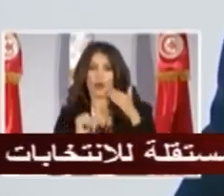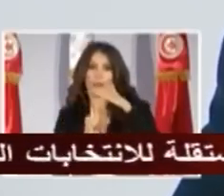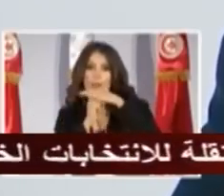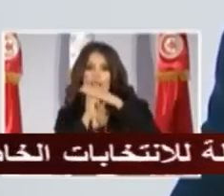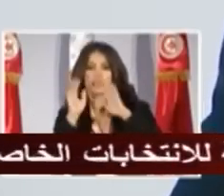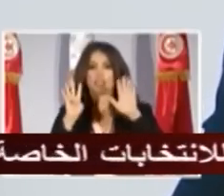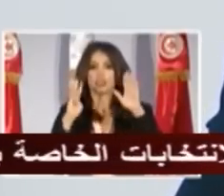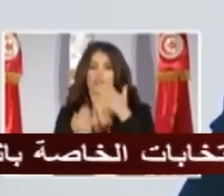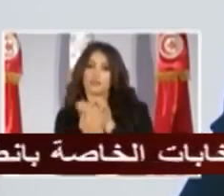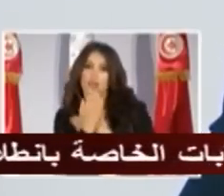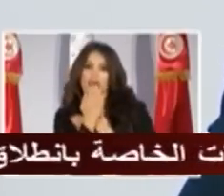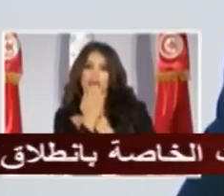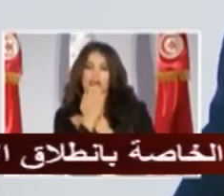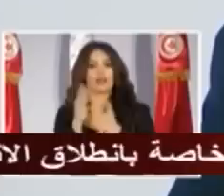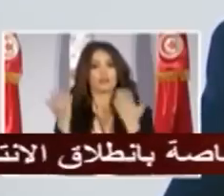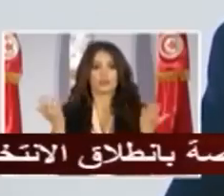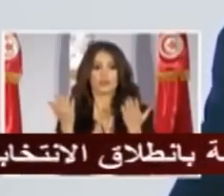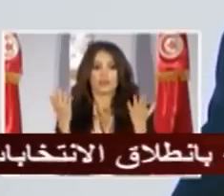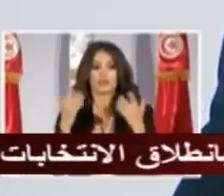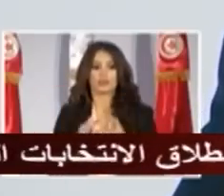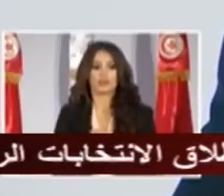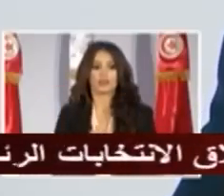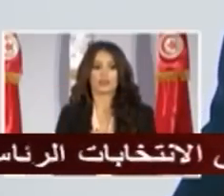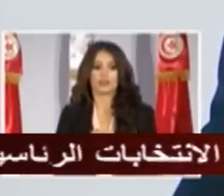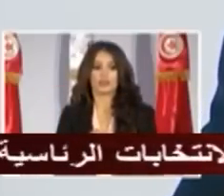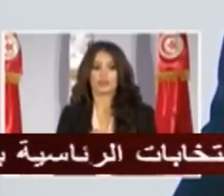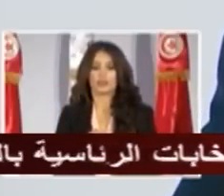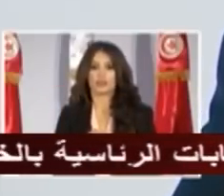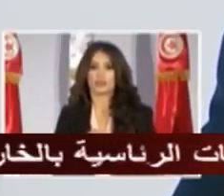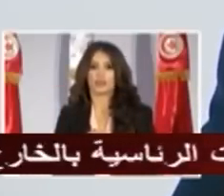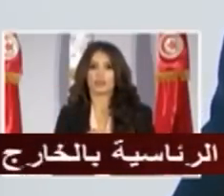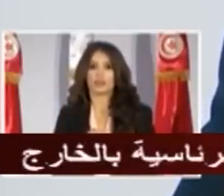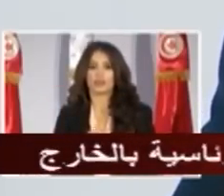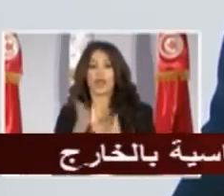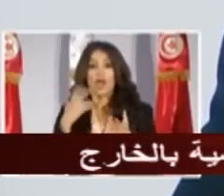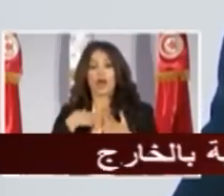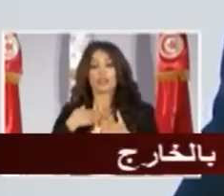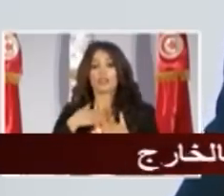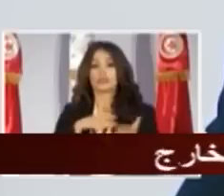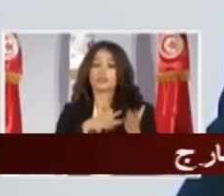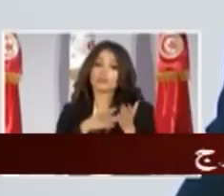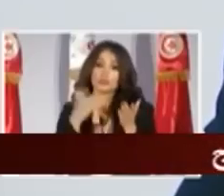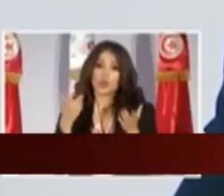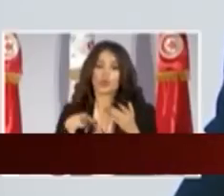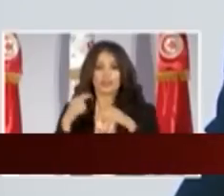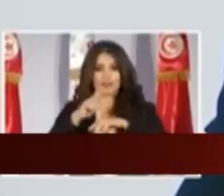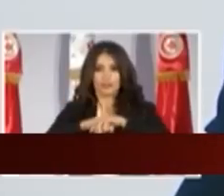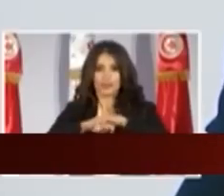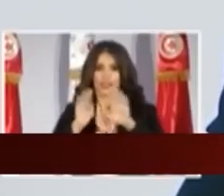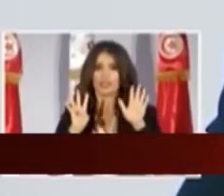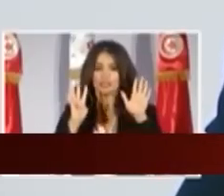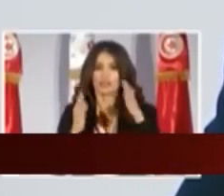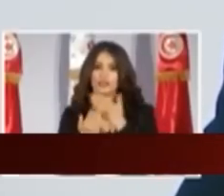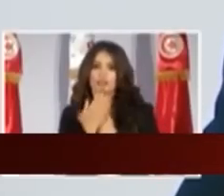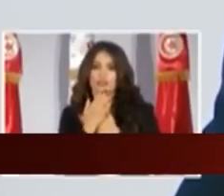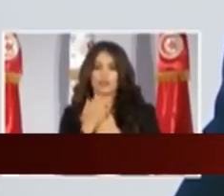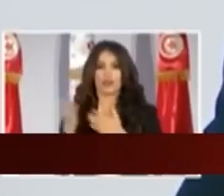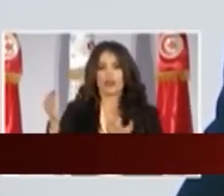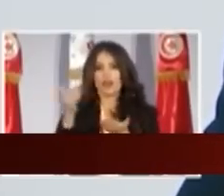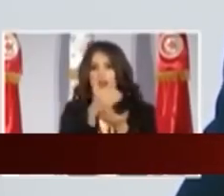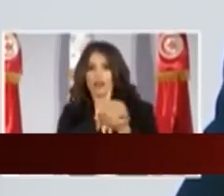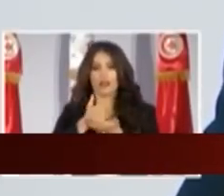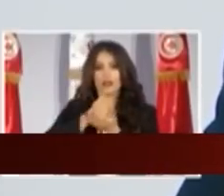التاسعه صباحا اه لانه التجميع نسبه الناخبين